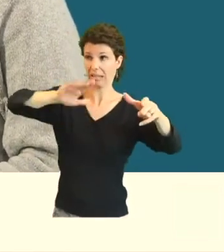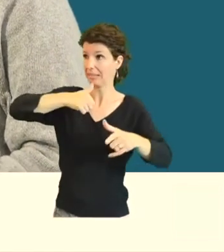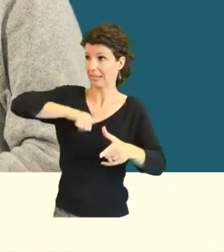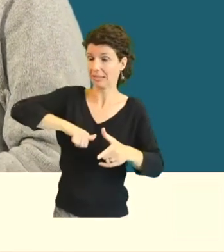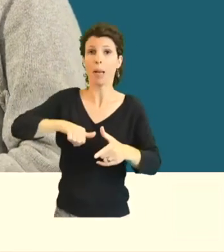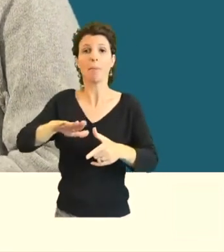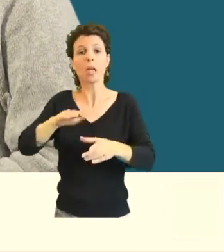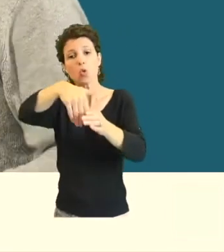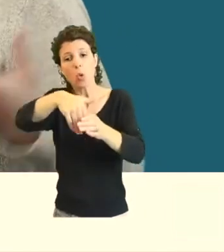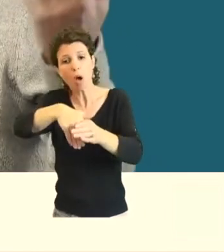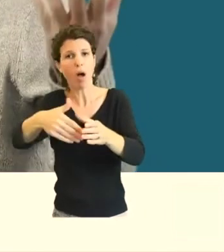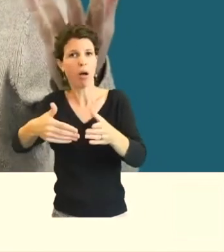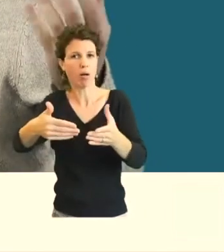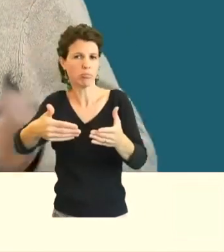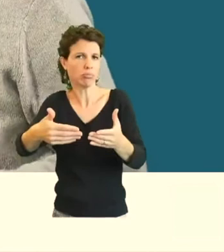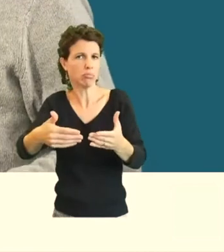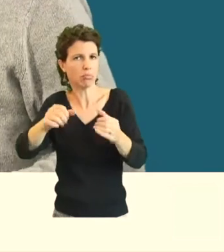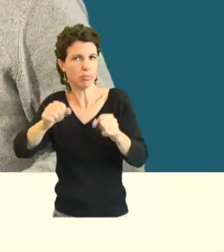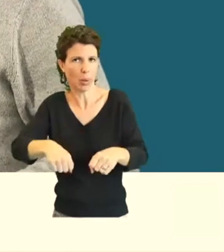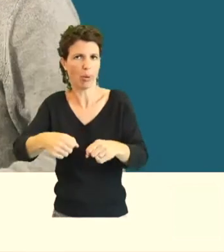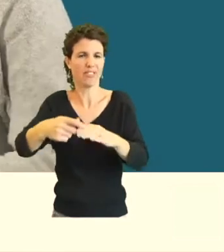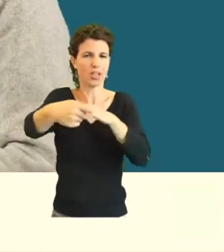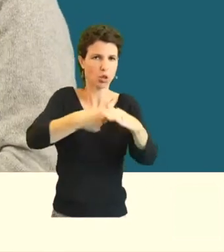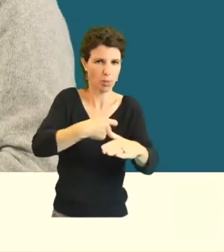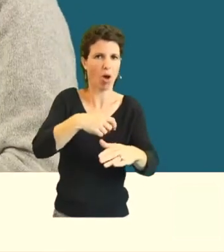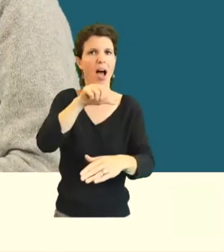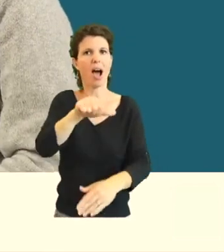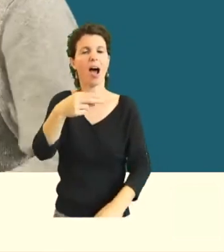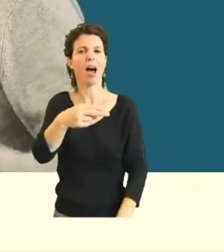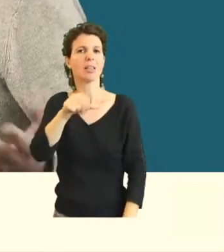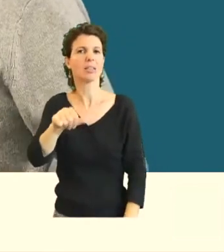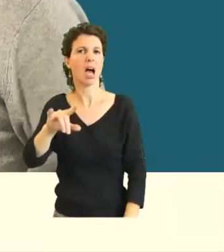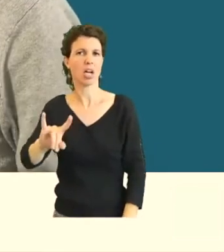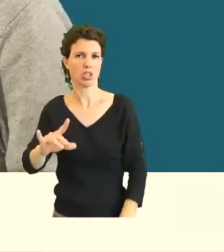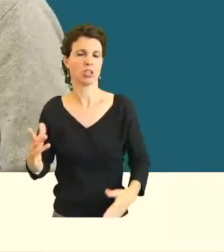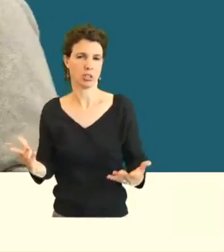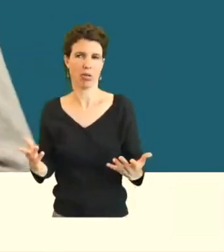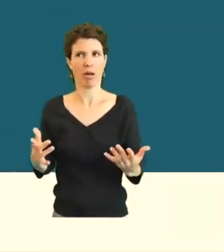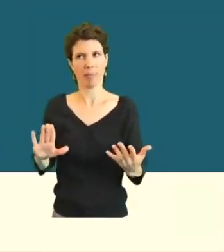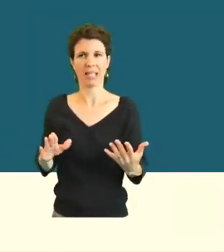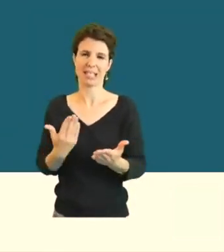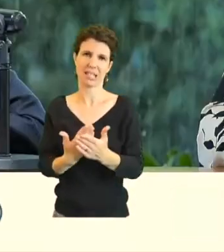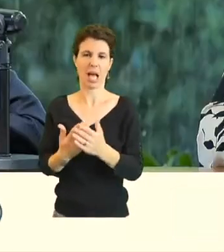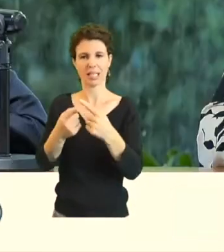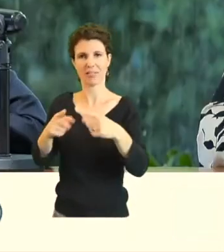exemple, mais entre l'injonction et l'ANAH, qui peut être une démarche volontaire, il y a une grande différence.